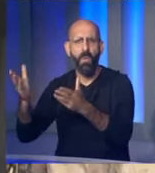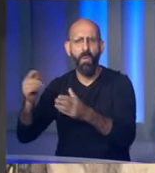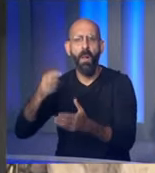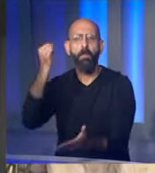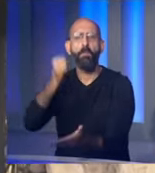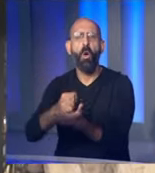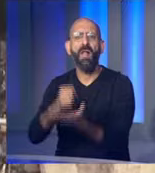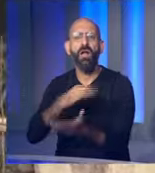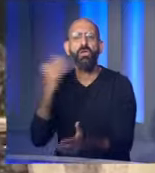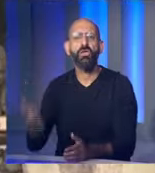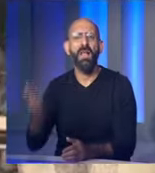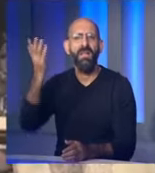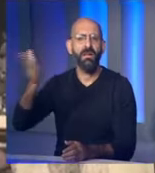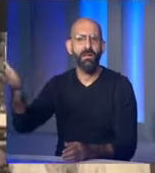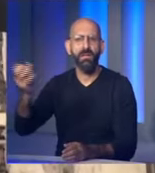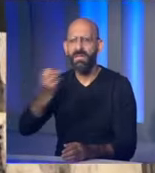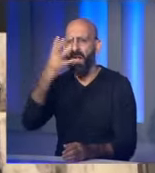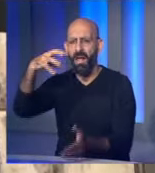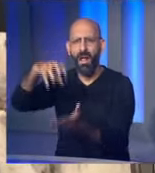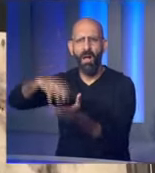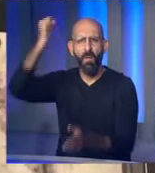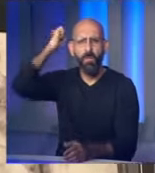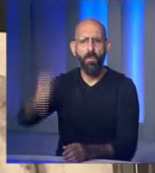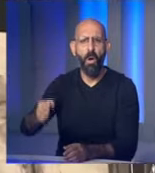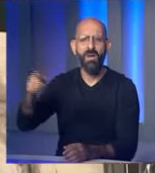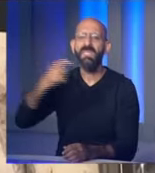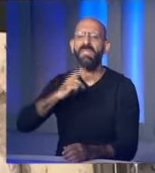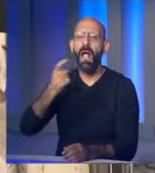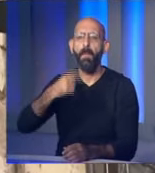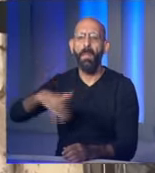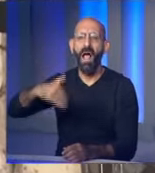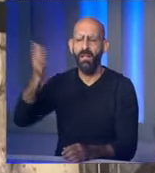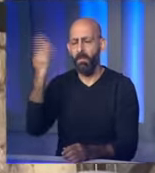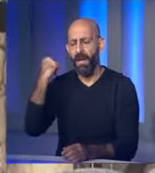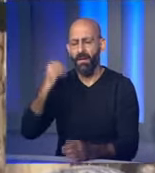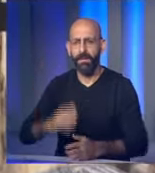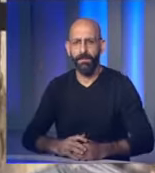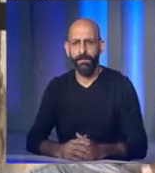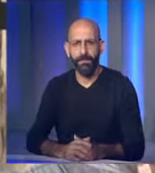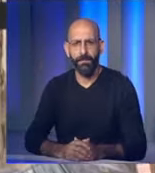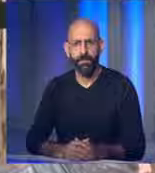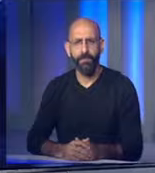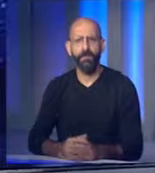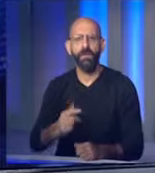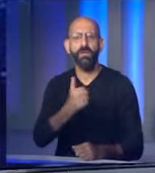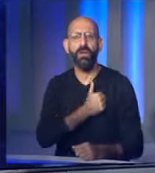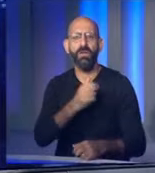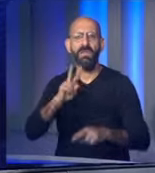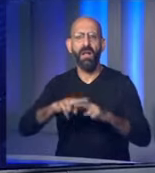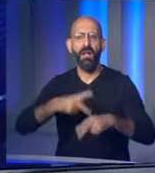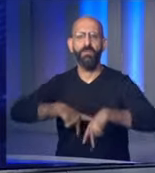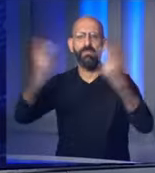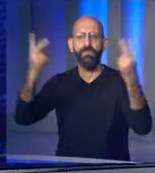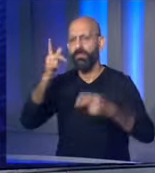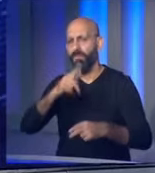مبنى ملاصق لديوان الشهيد المختار حسن شومان الملاصق لحسيني الزهره في المنطقه اعلنت قياده